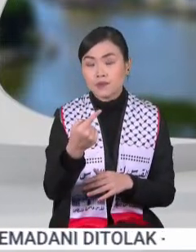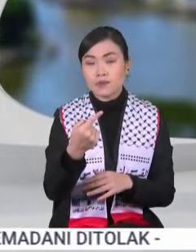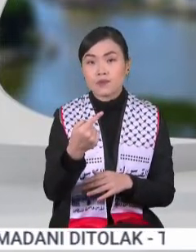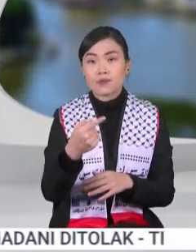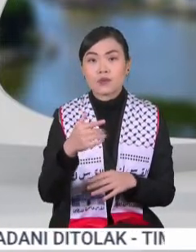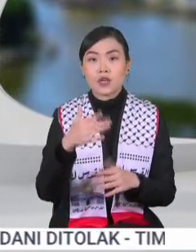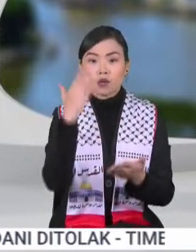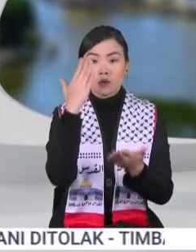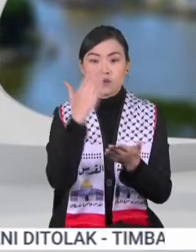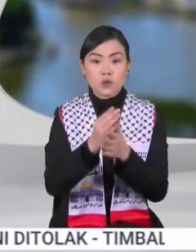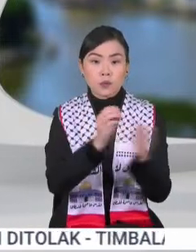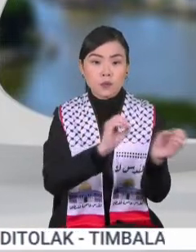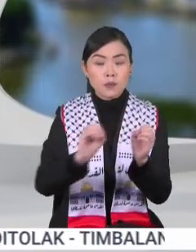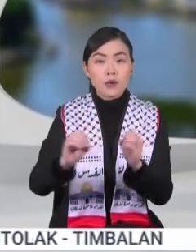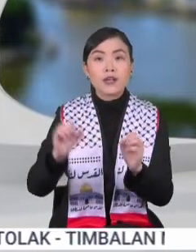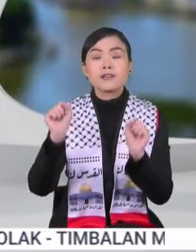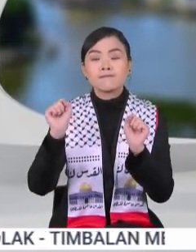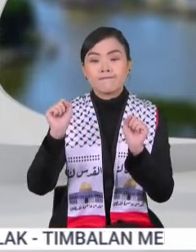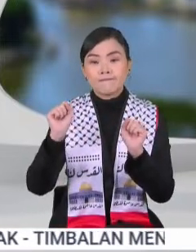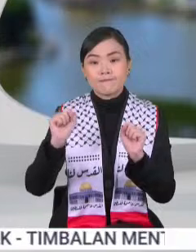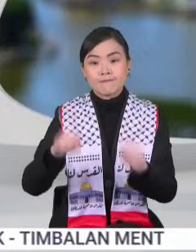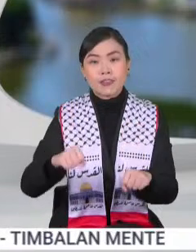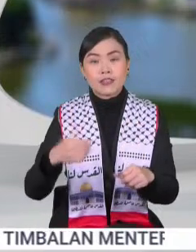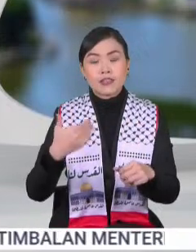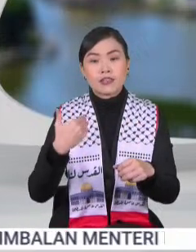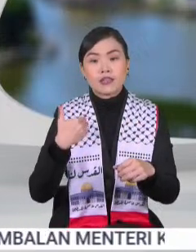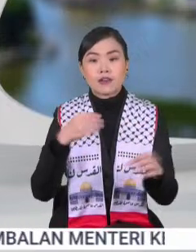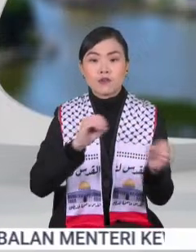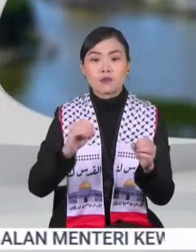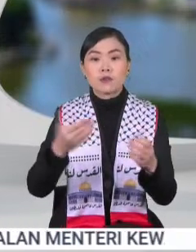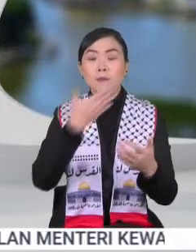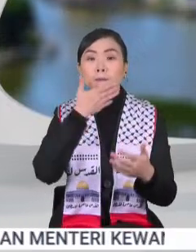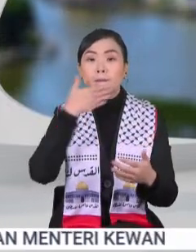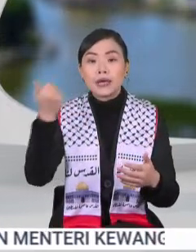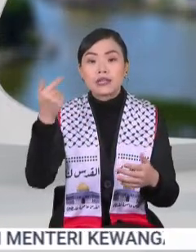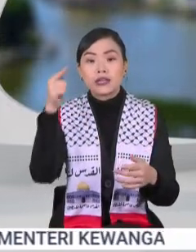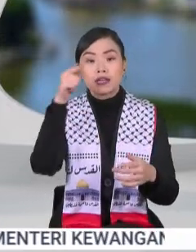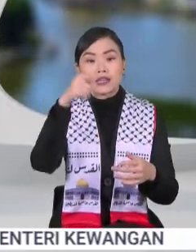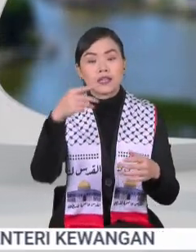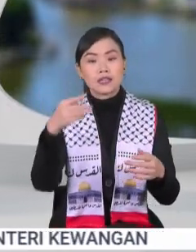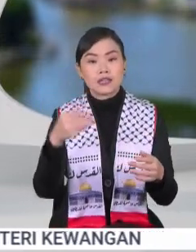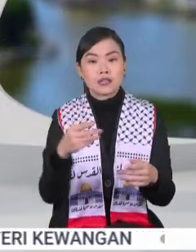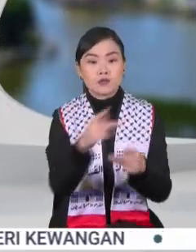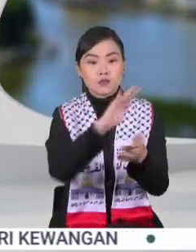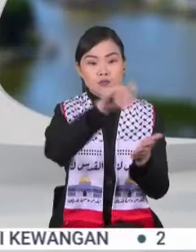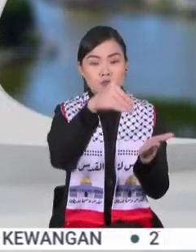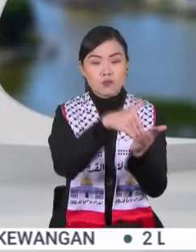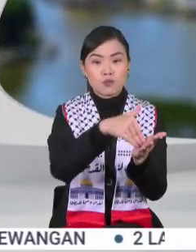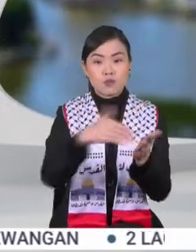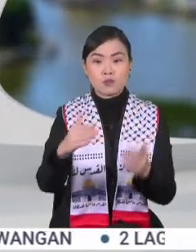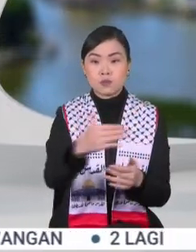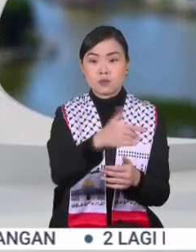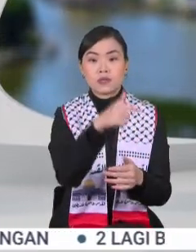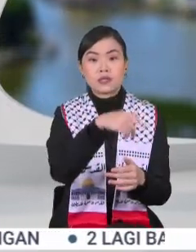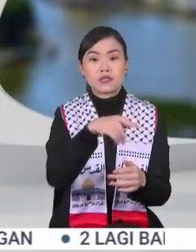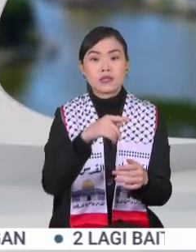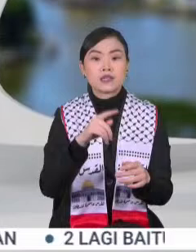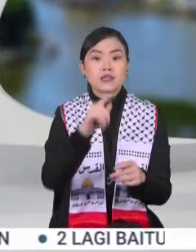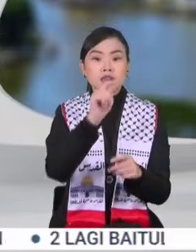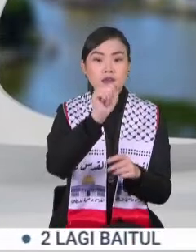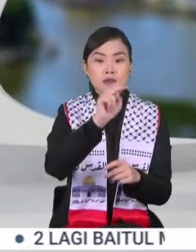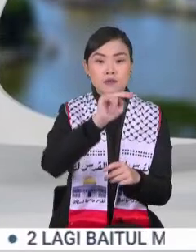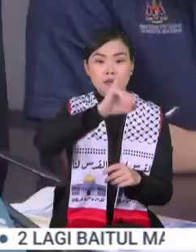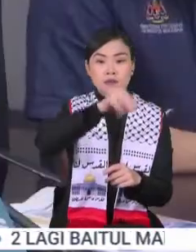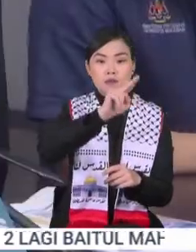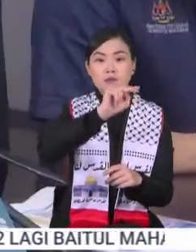dengan penghentian operasi akan memberi ruang pengoperasian secara optimum di pusat pendaratan ikan lkim di Tanjung